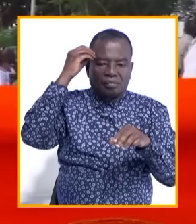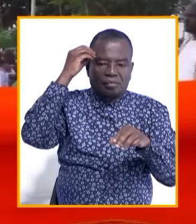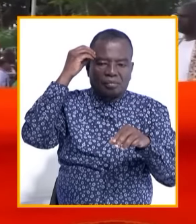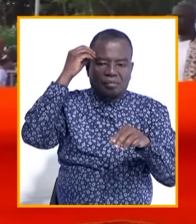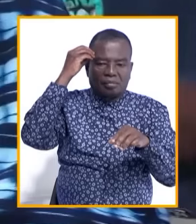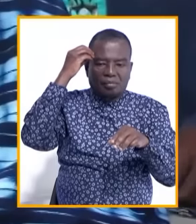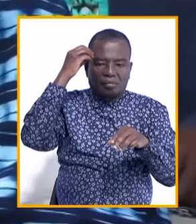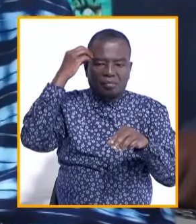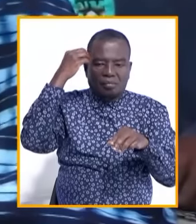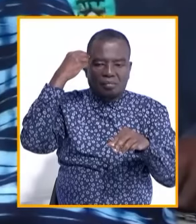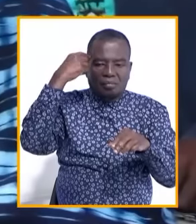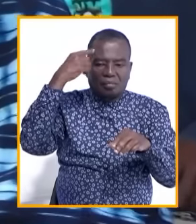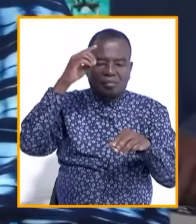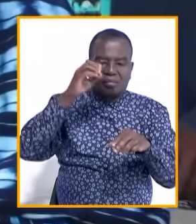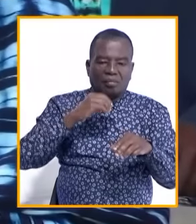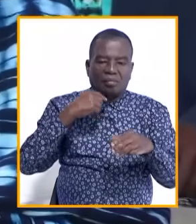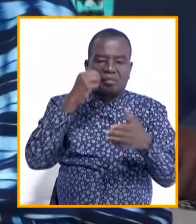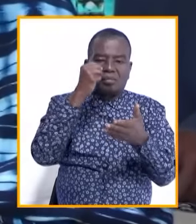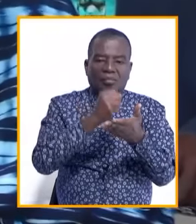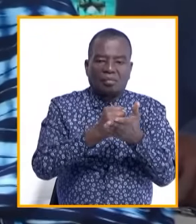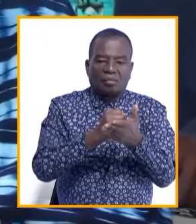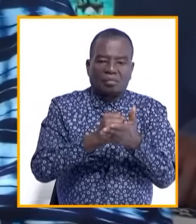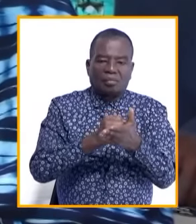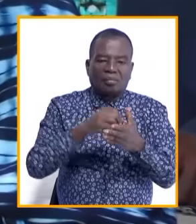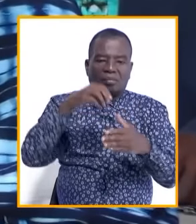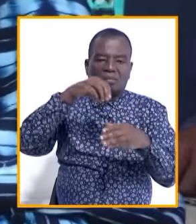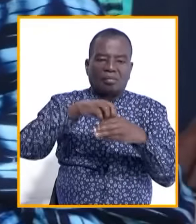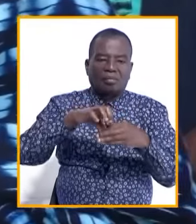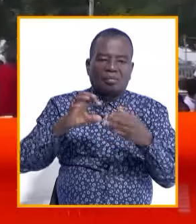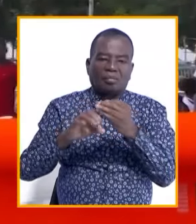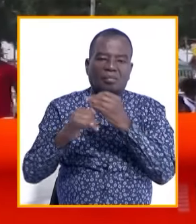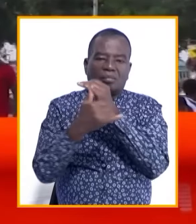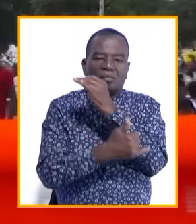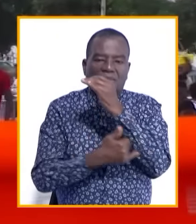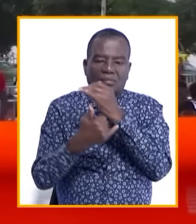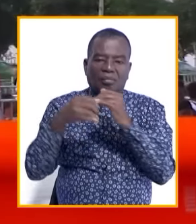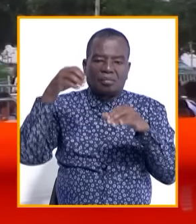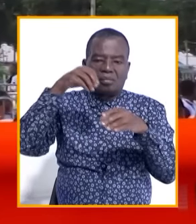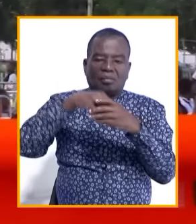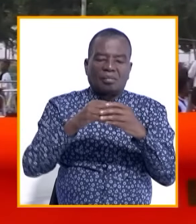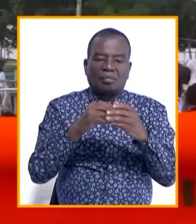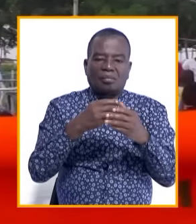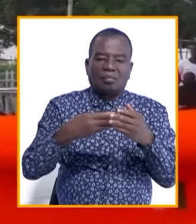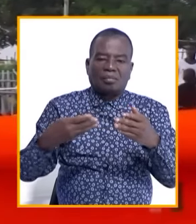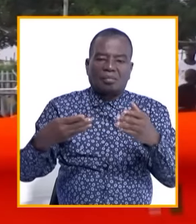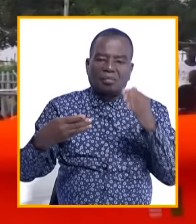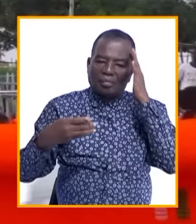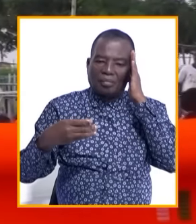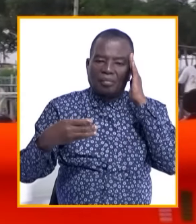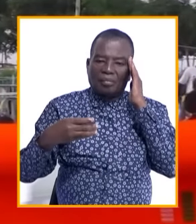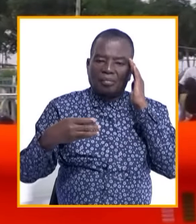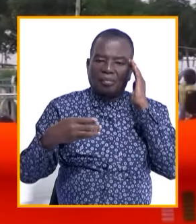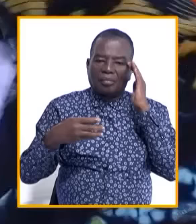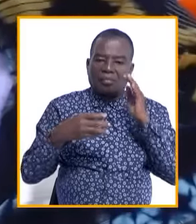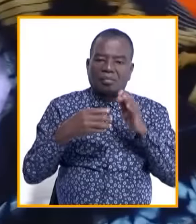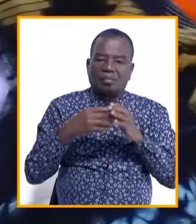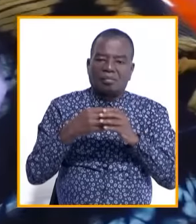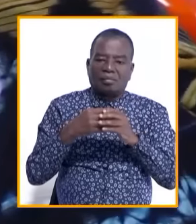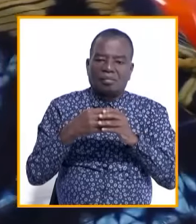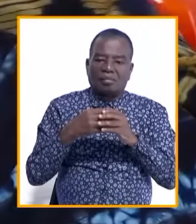son excellence M. Alassane Ouattara, en vue d'affirmer le leadership de notre pays dans ce